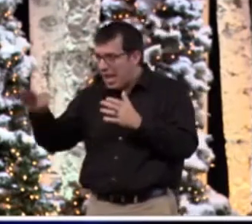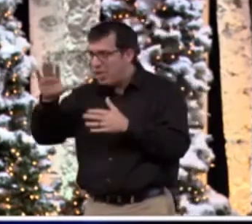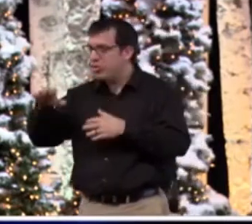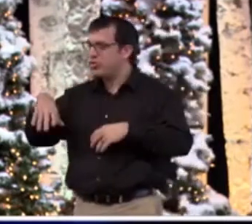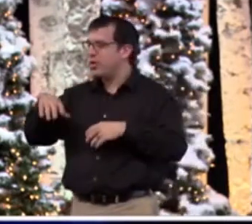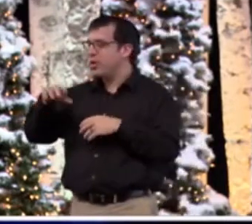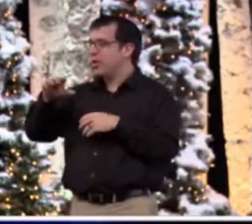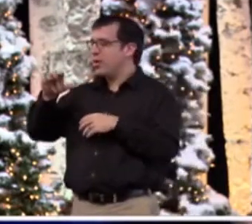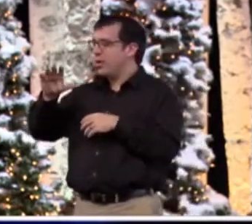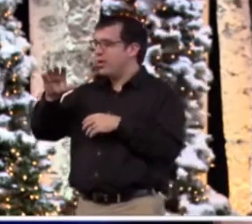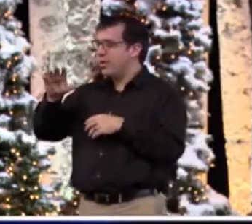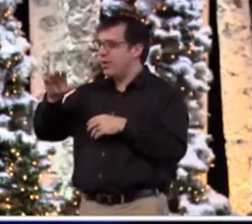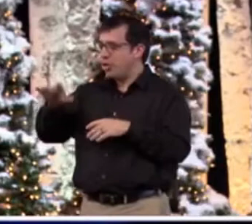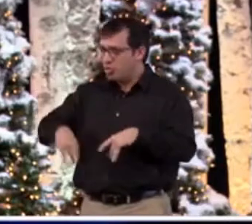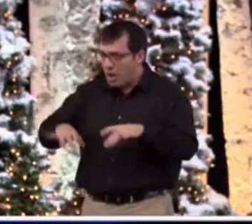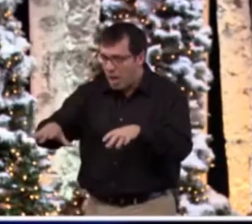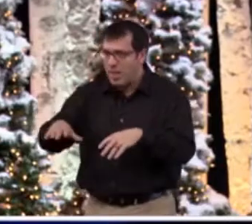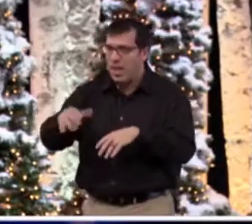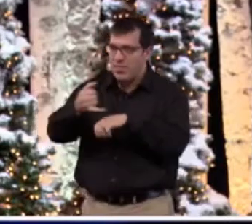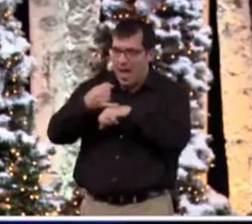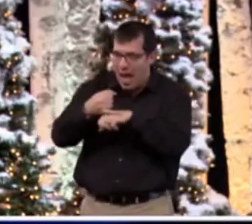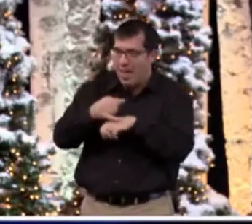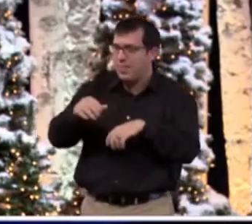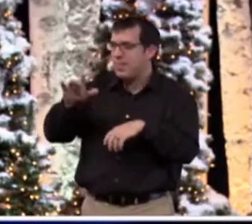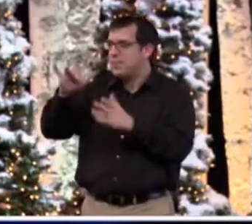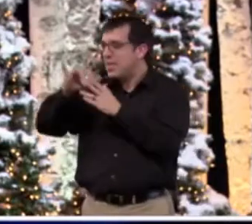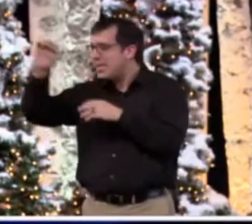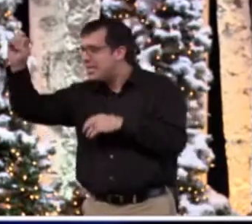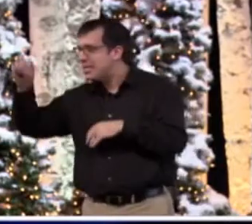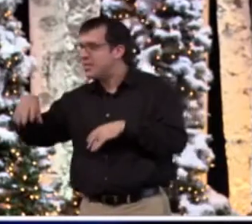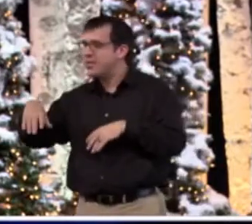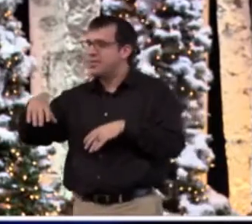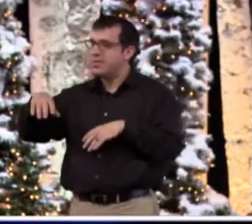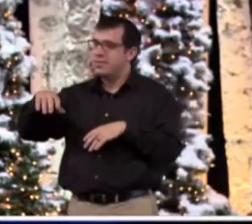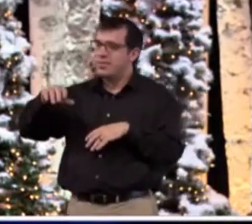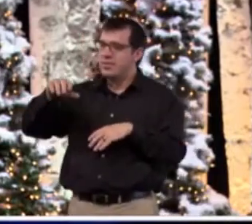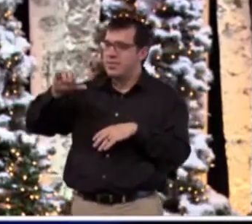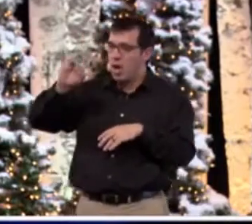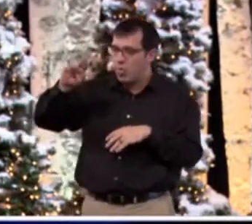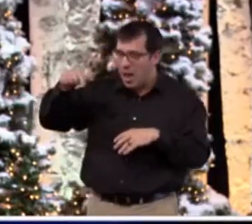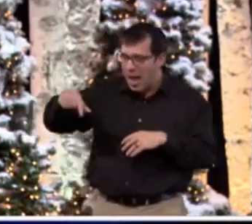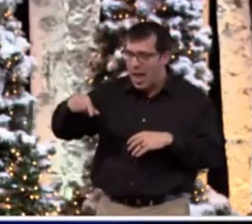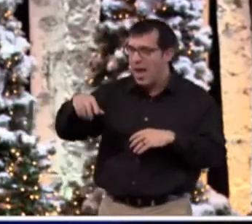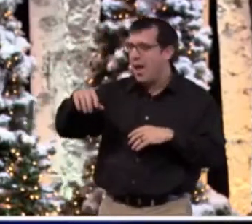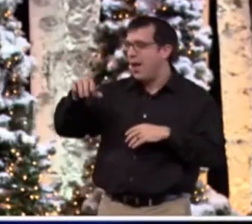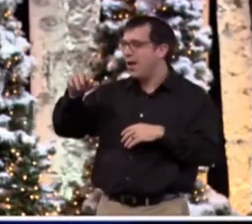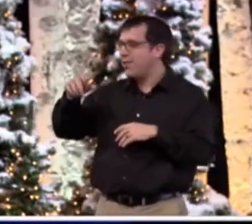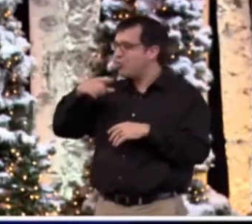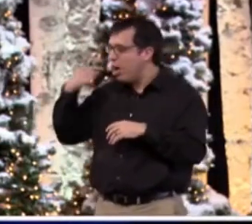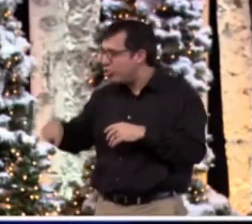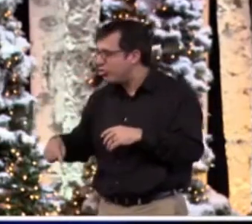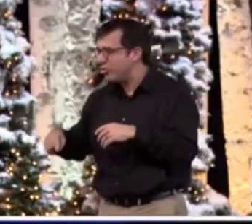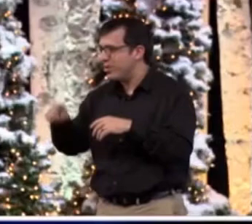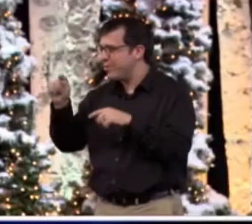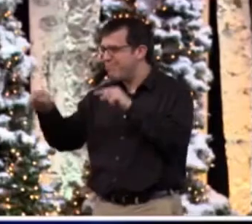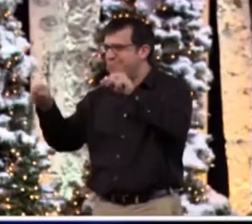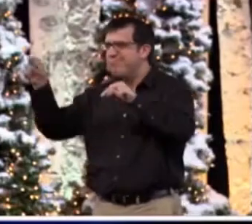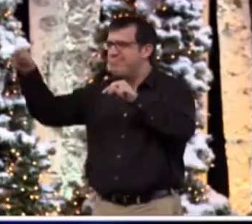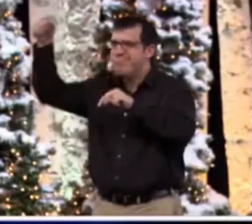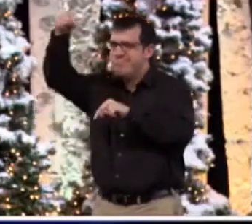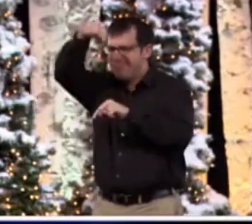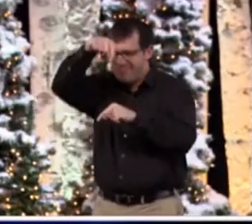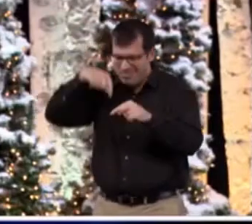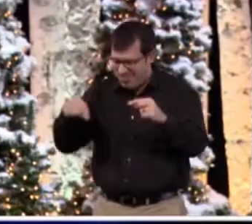र एसिया, अस्ट्रेलिया र आइल्यान्ड र मध्य एसियामा र इराक र रसियामा र धेरै ठाउँहरूमा।